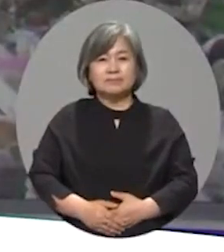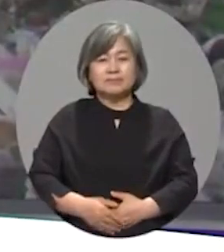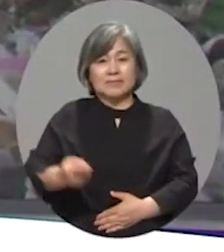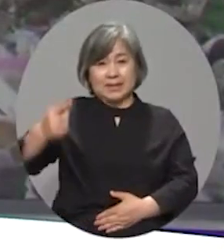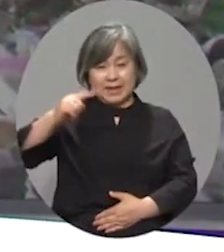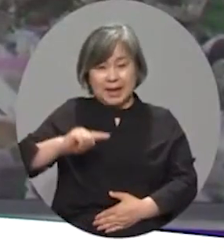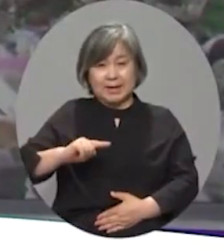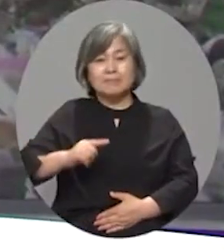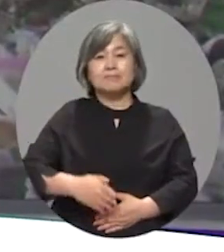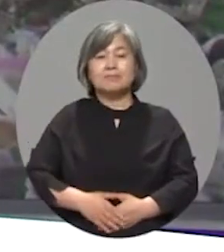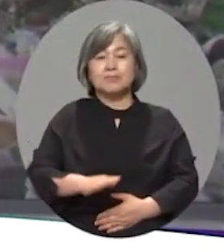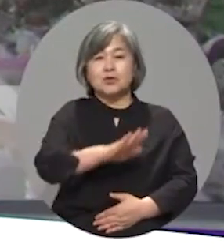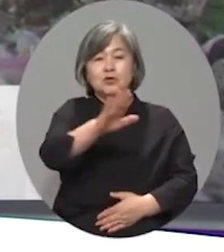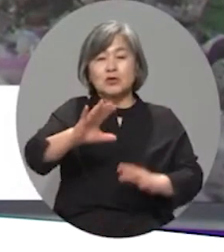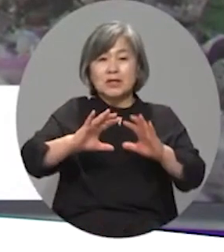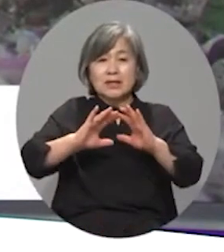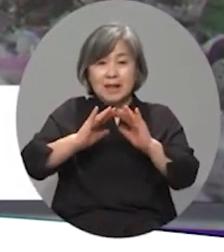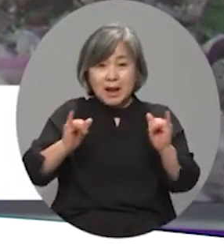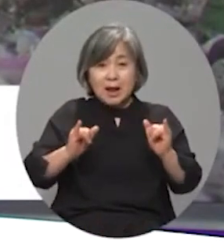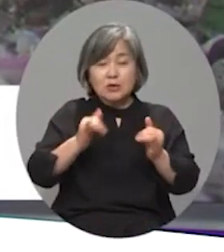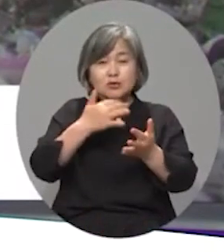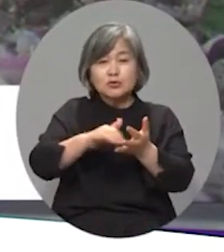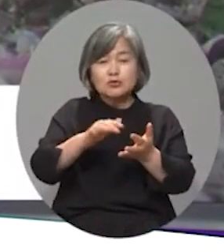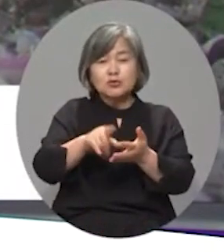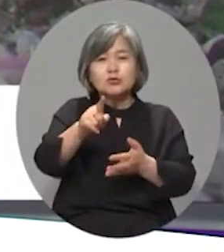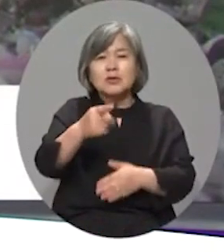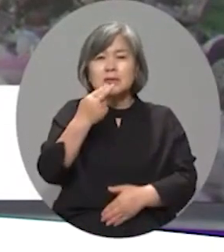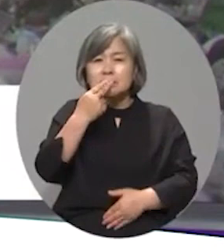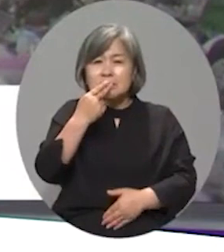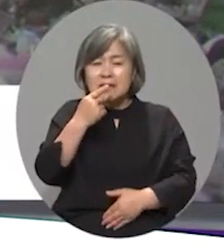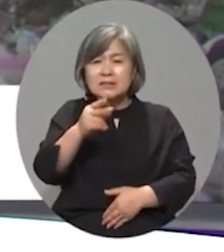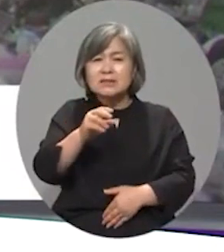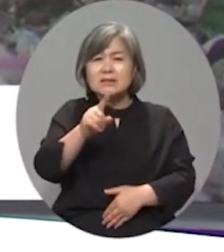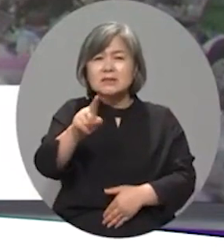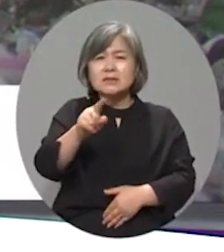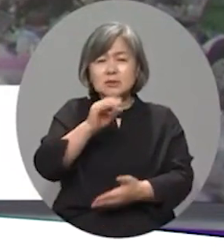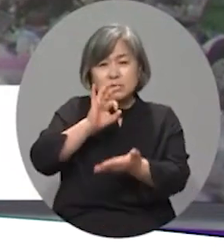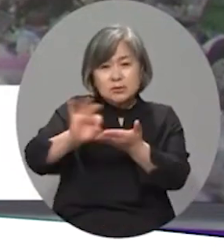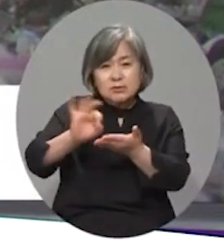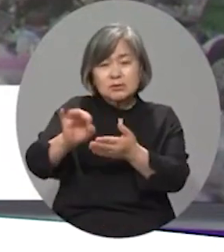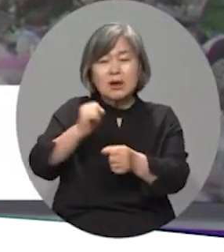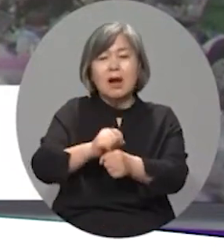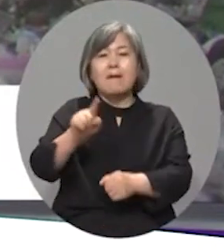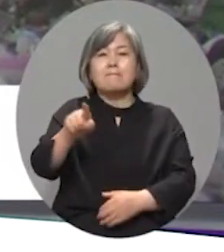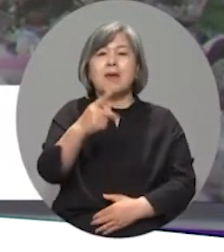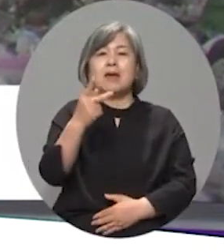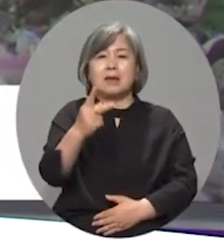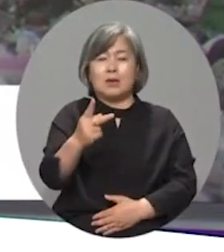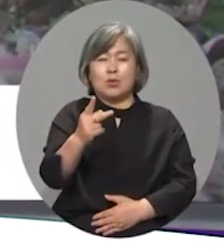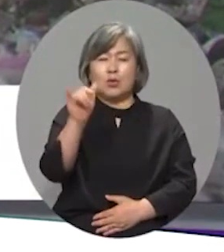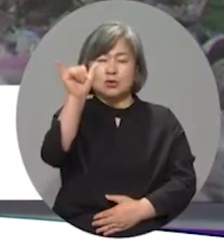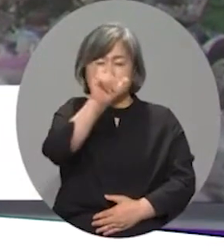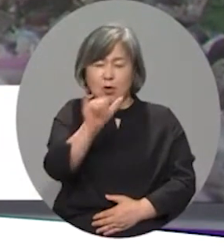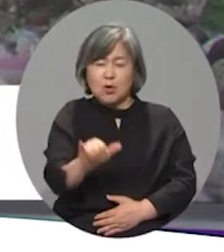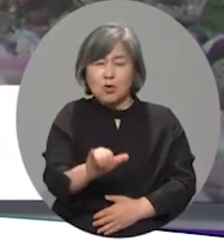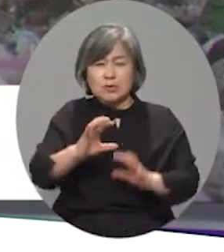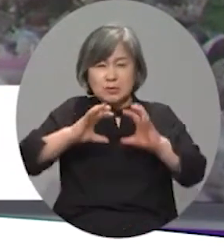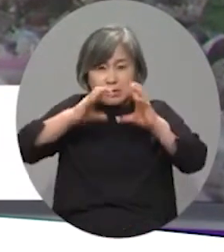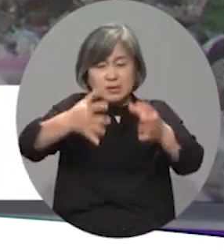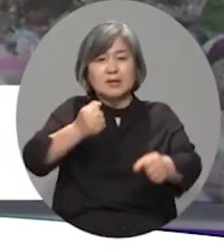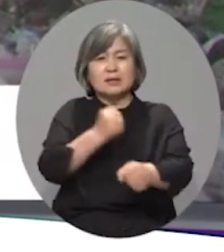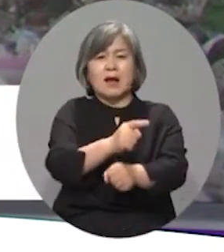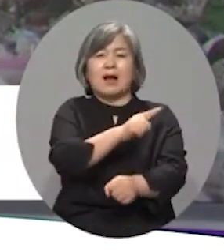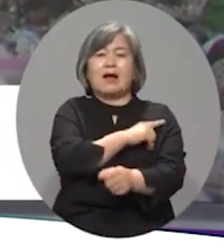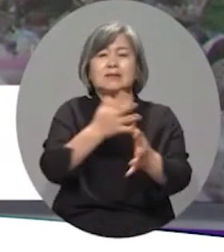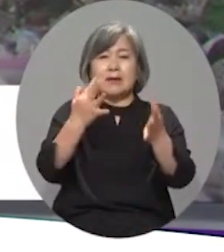네, 다음 소식입니다. 우리나라 국민의 연간 1인당 플라스틱 소비량이 100kg 정도로 전 세계에서 가장 많다는